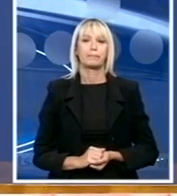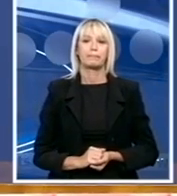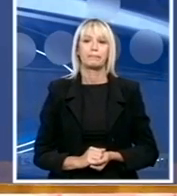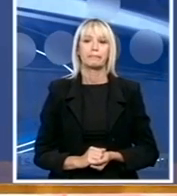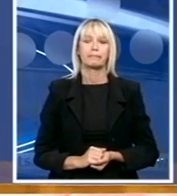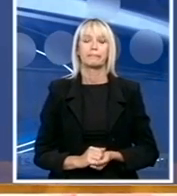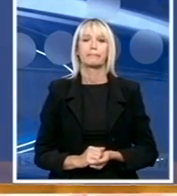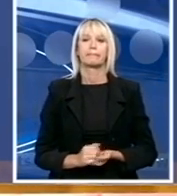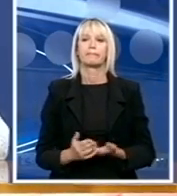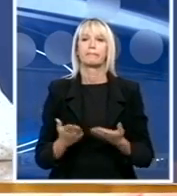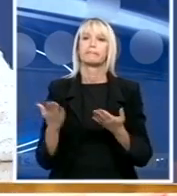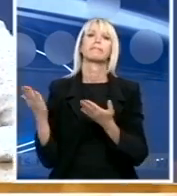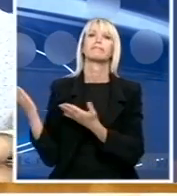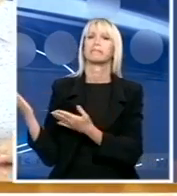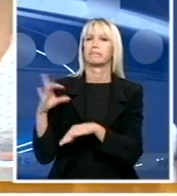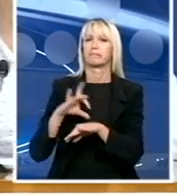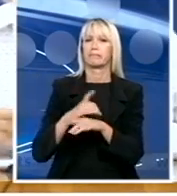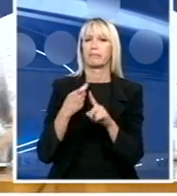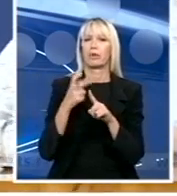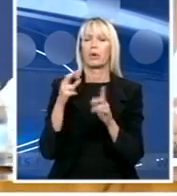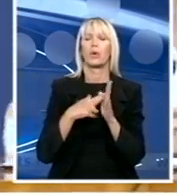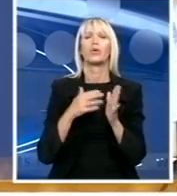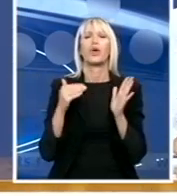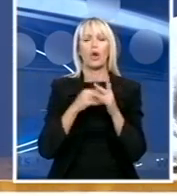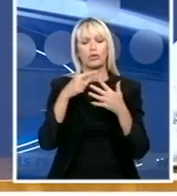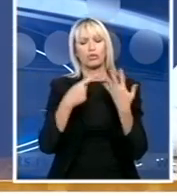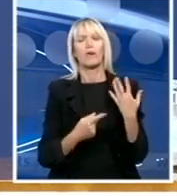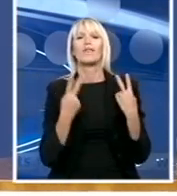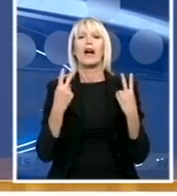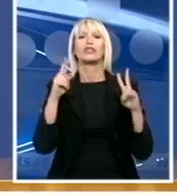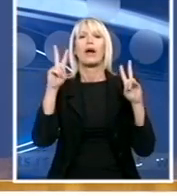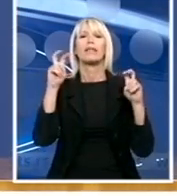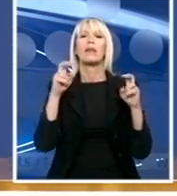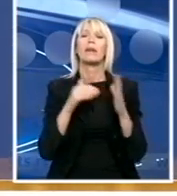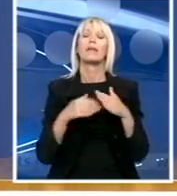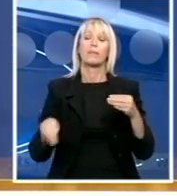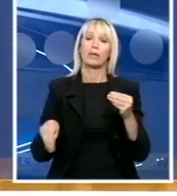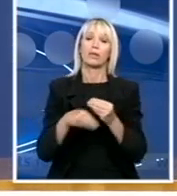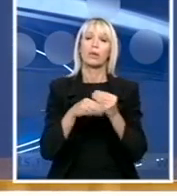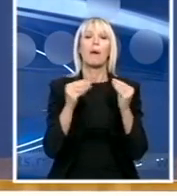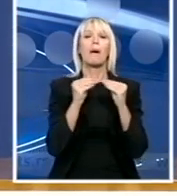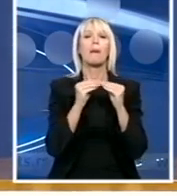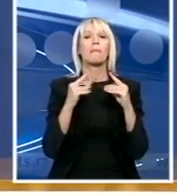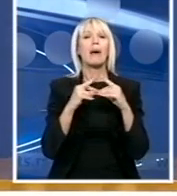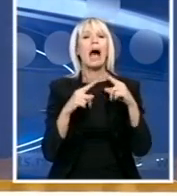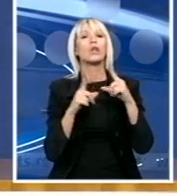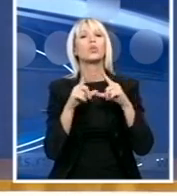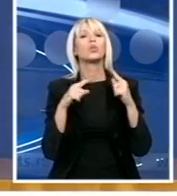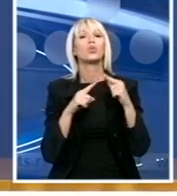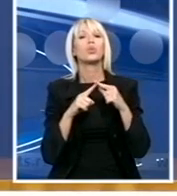Da, što se tiče važnih tema koje još treba dodati, je da je Batut, Institut za javno zdravlje